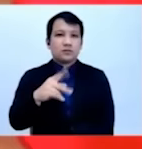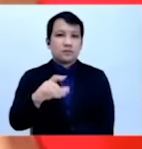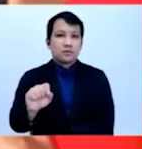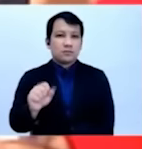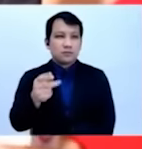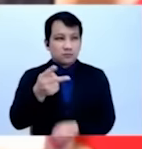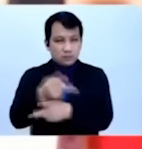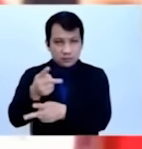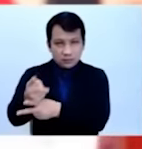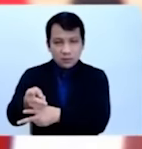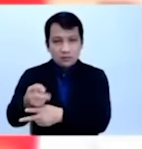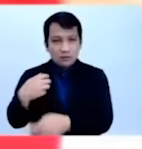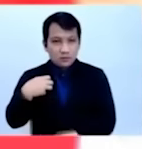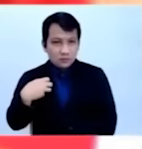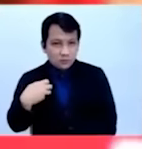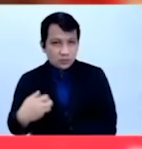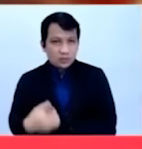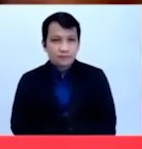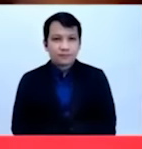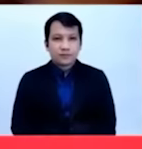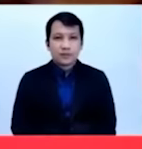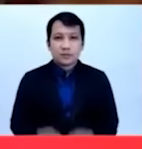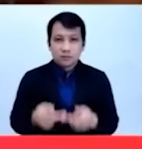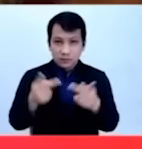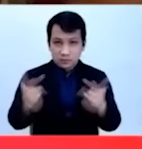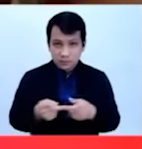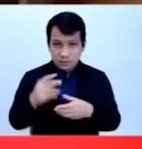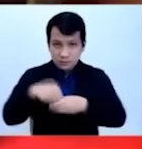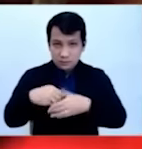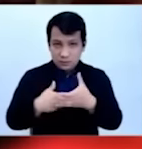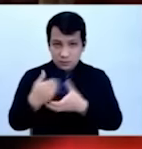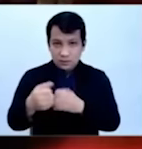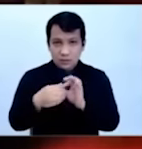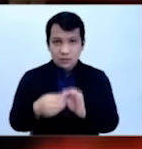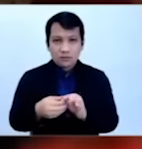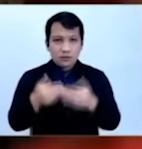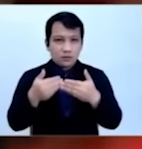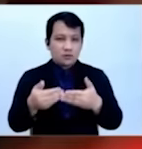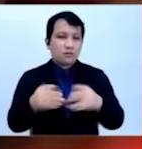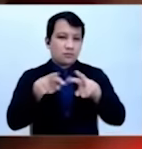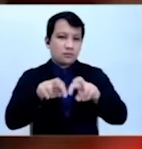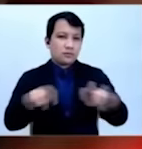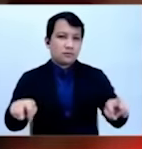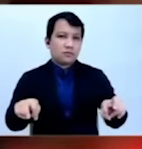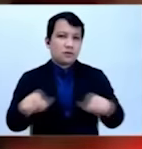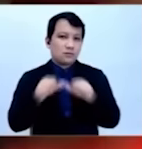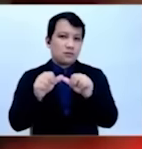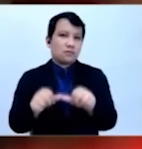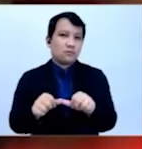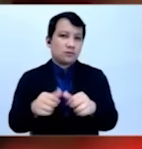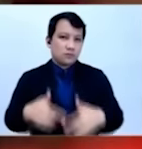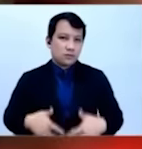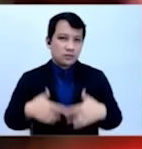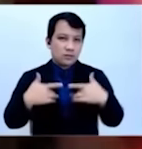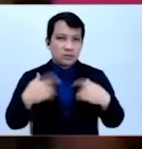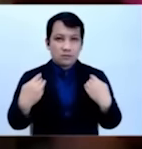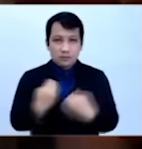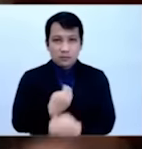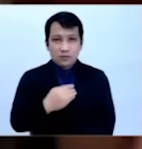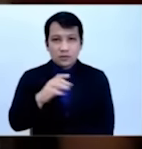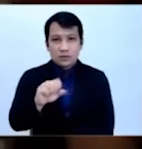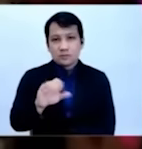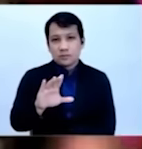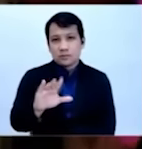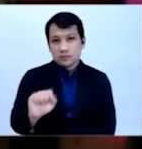mga pulis at sundalo ang loob at labas ng sityo. Pero patuloy naman o nagpapatuloy ang pamumuhay ng mga miyembro ng SBSI. Ngayon